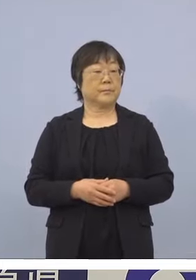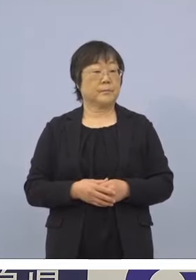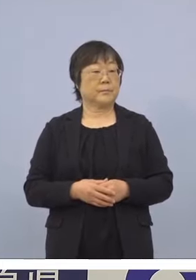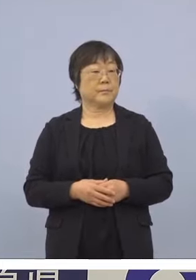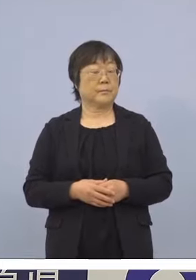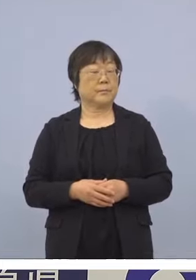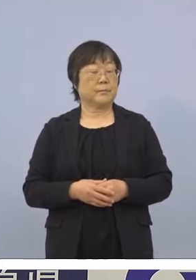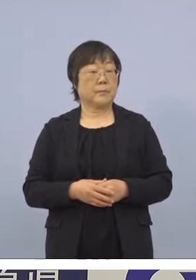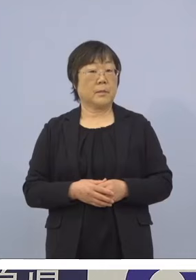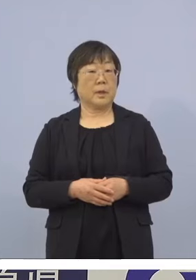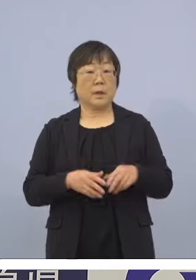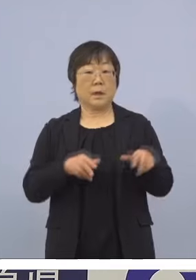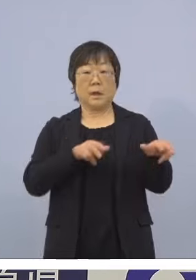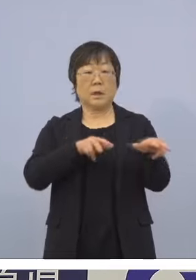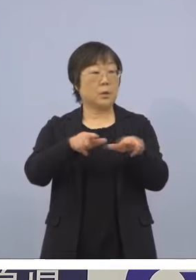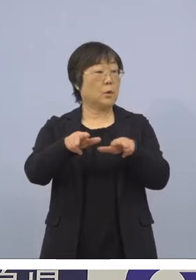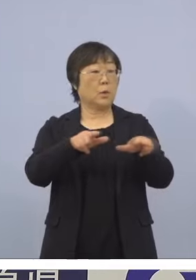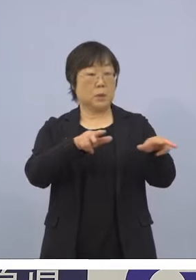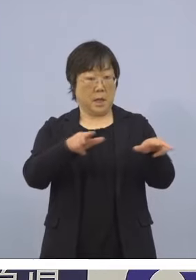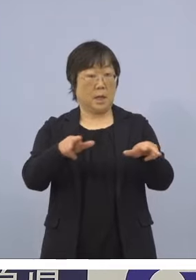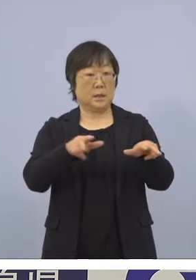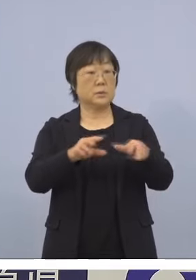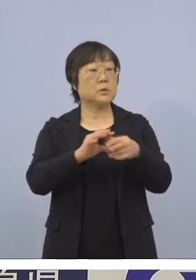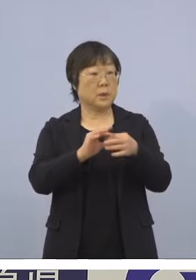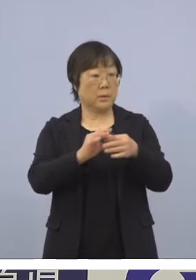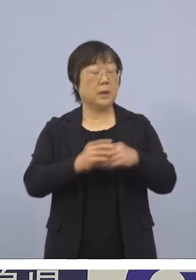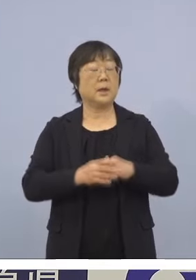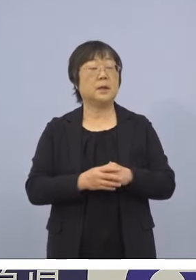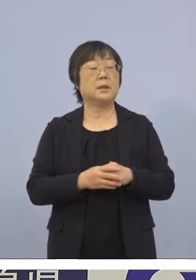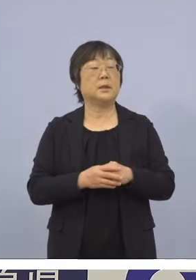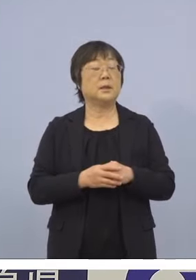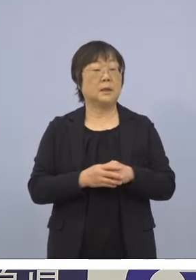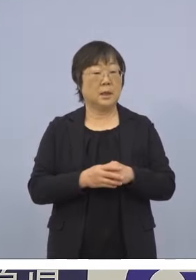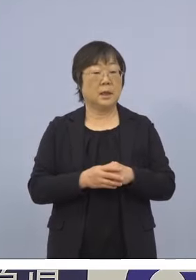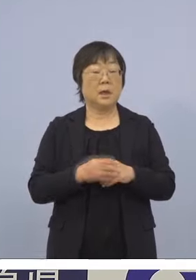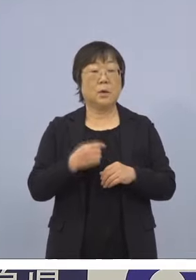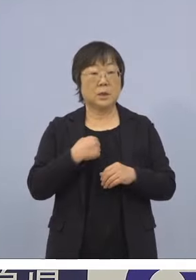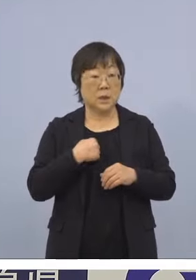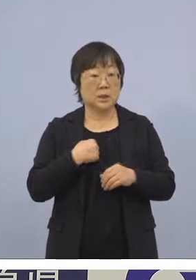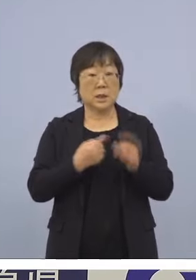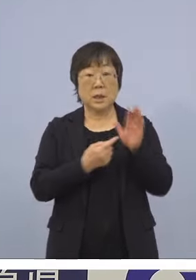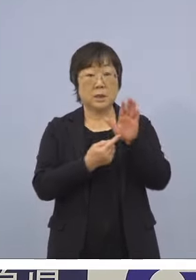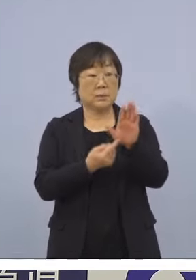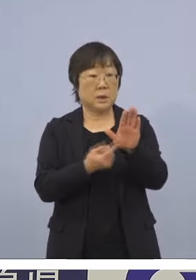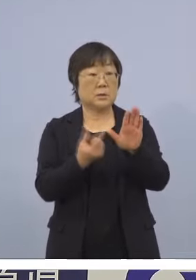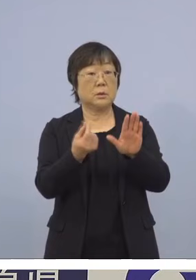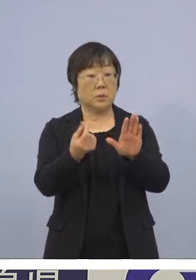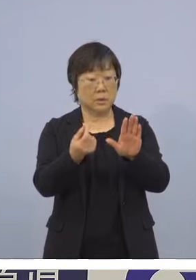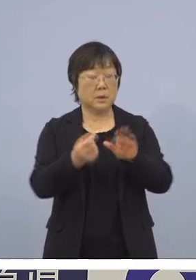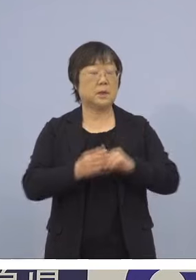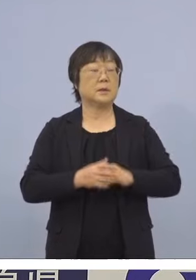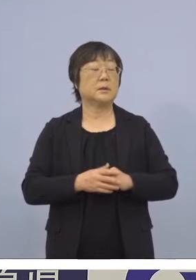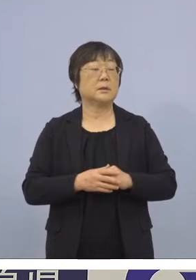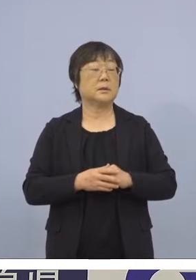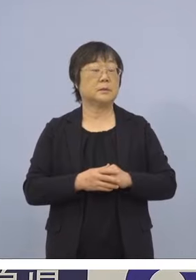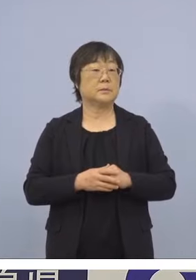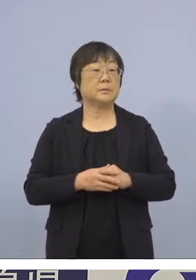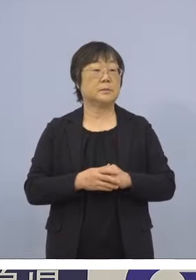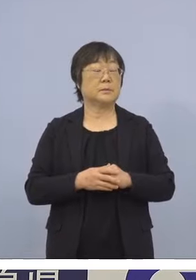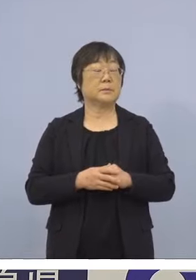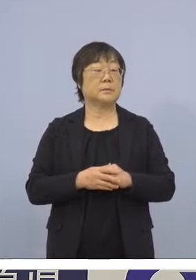行政っていうのは、やはり私がお示ししているように、